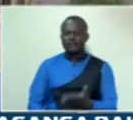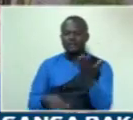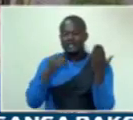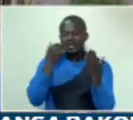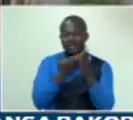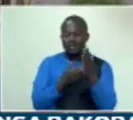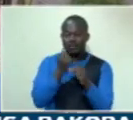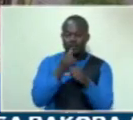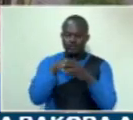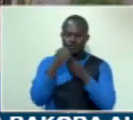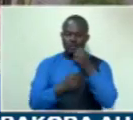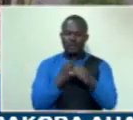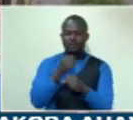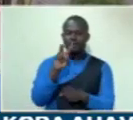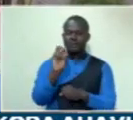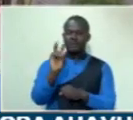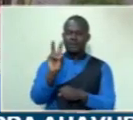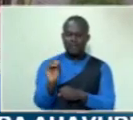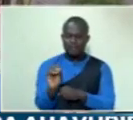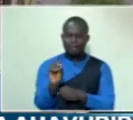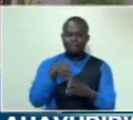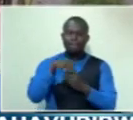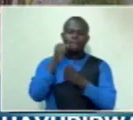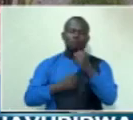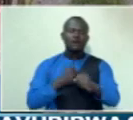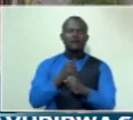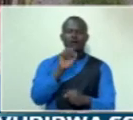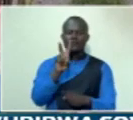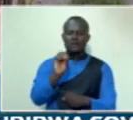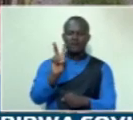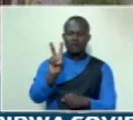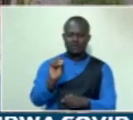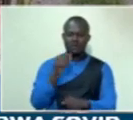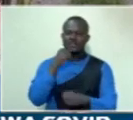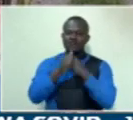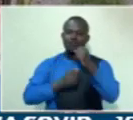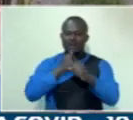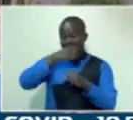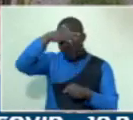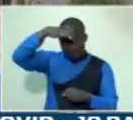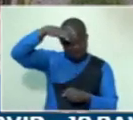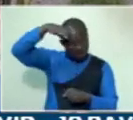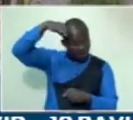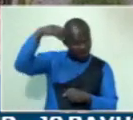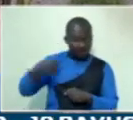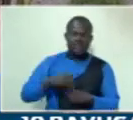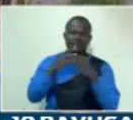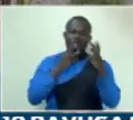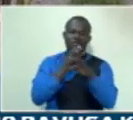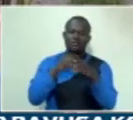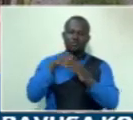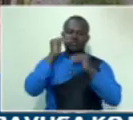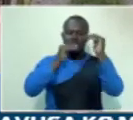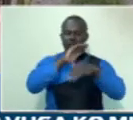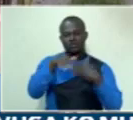wa 2020 umwaka wa 2020 ni umwaka wagoye isi mu nzego zose